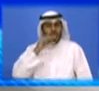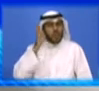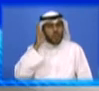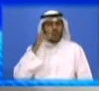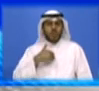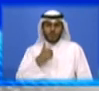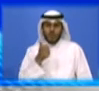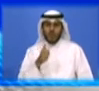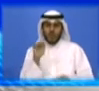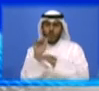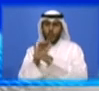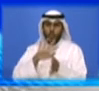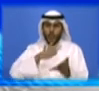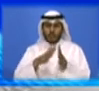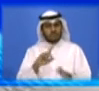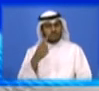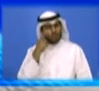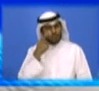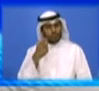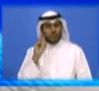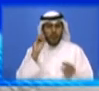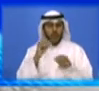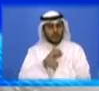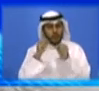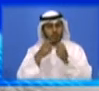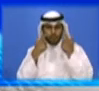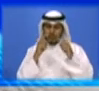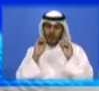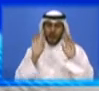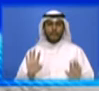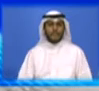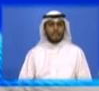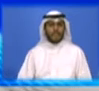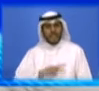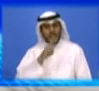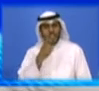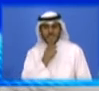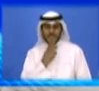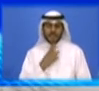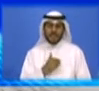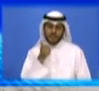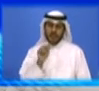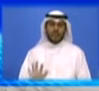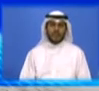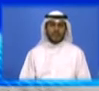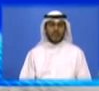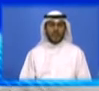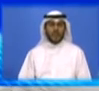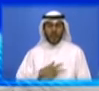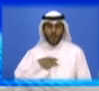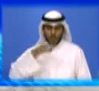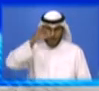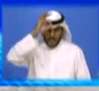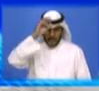الشباب بالوقوع في شرك تلك الجماعات الإرهابية. وشددت على أن جميع أجهزة الأمن لديها تعليمات